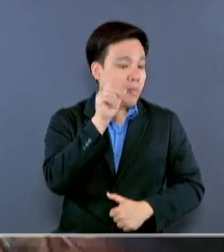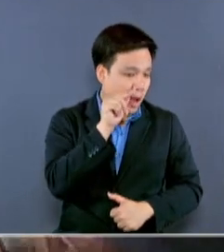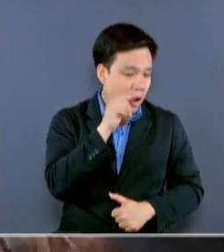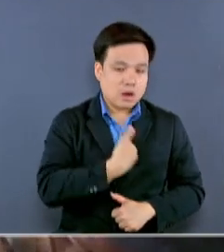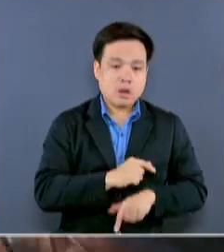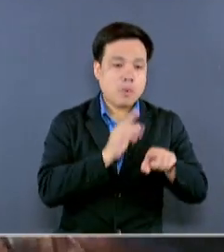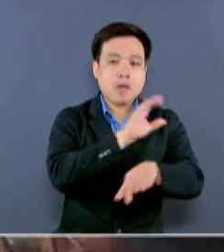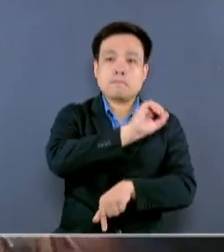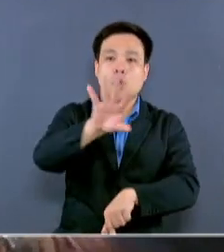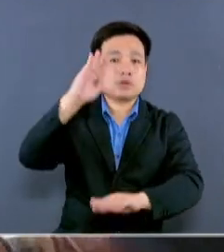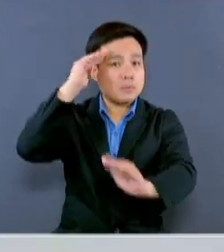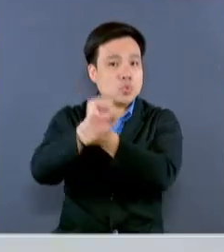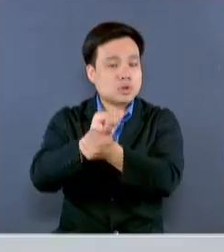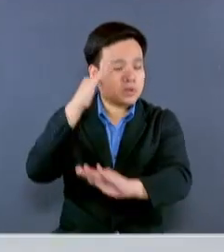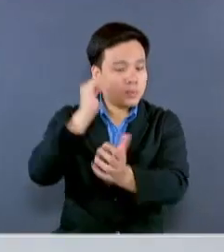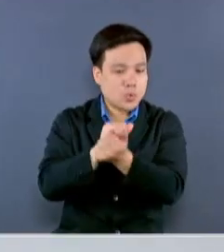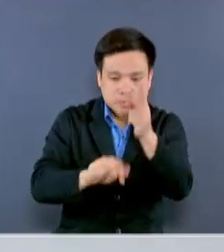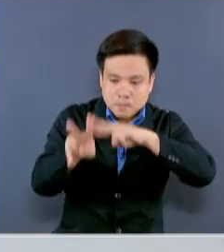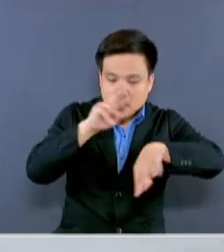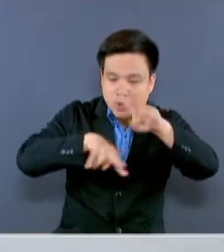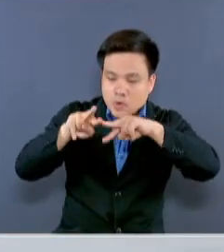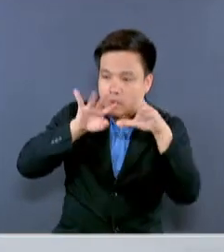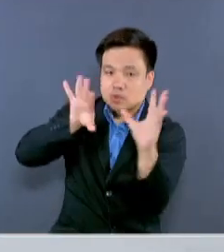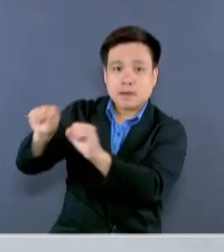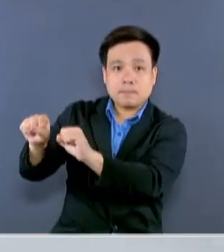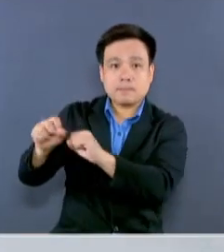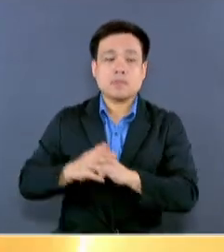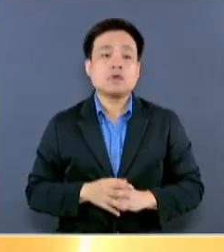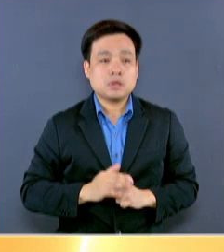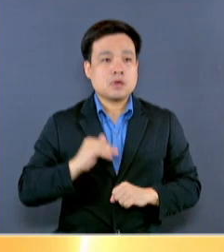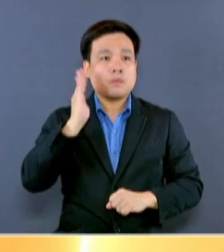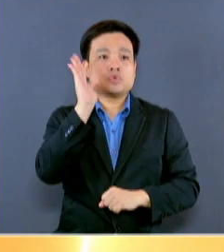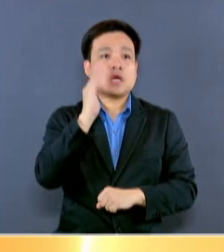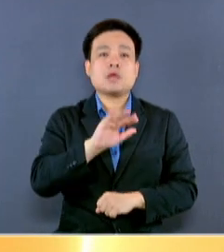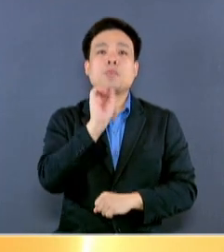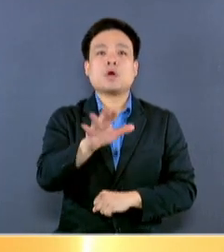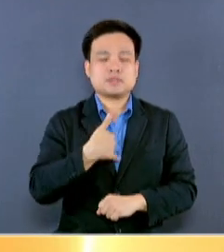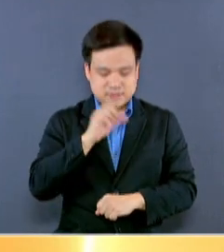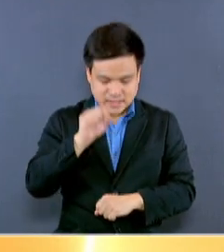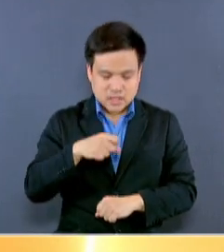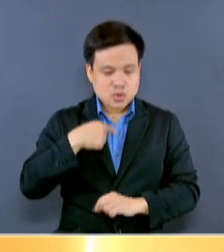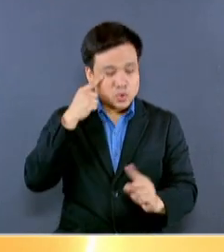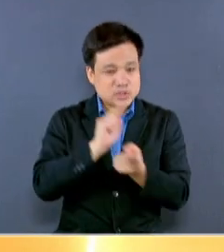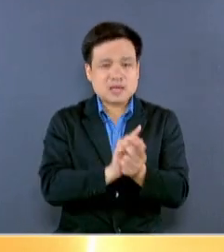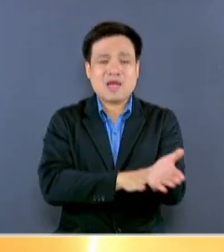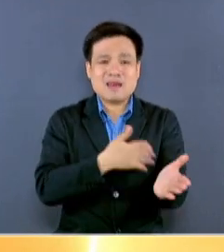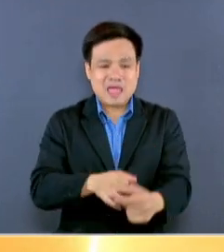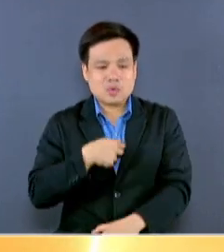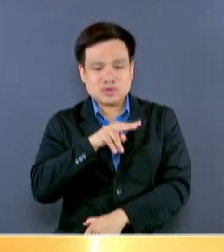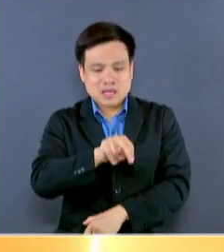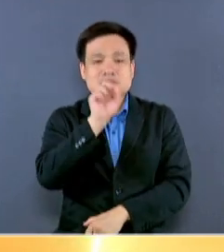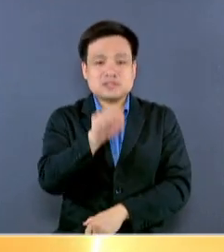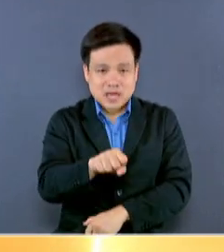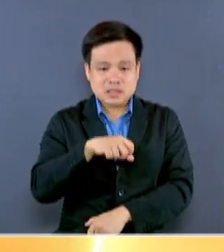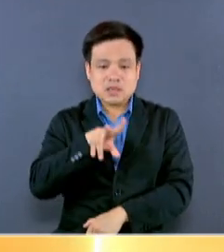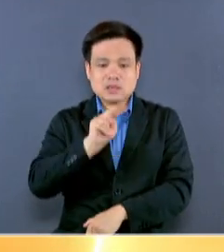จับตัวนายอานนท์ได้นะครับซึ่งตัวนายอานนท์ผู้ต้องหาให้การว่ารู้จักกับน้องบีมาหลายเดือนแล้วนัดเจอกันจริงแต่ผมไม่ได้ข่มขู่นะเพียงแค่